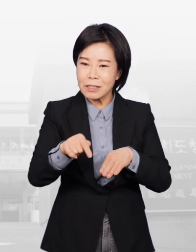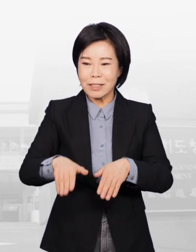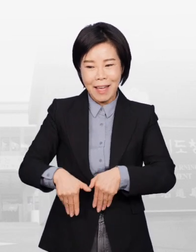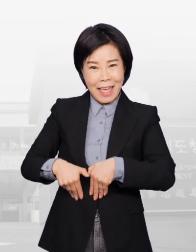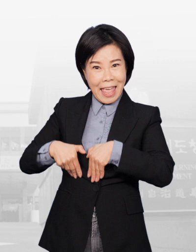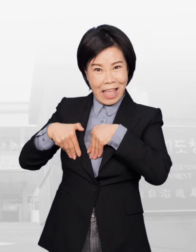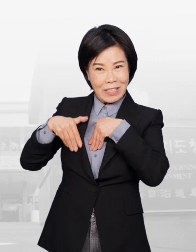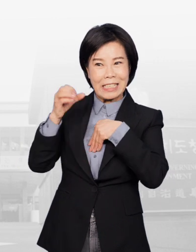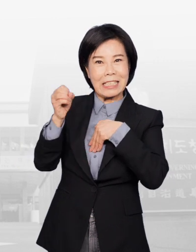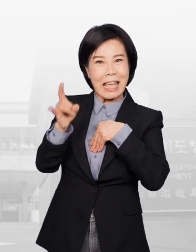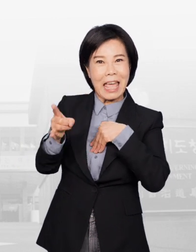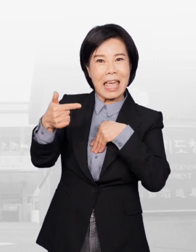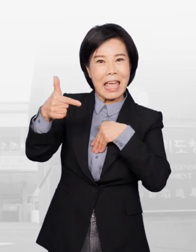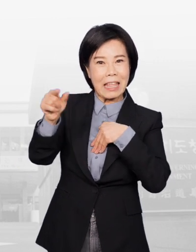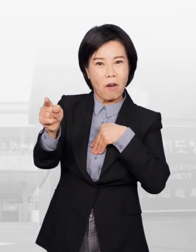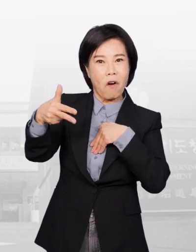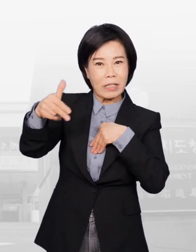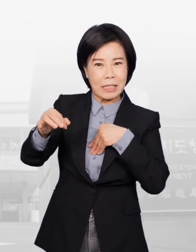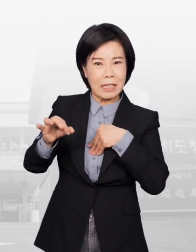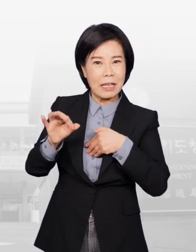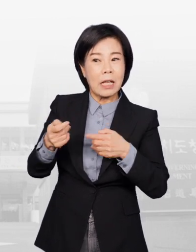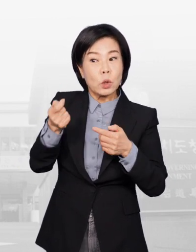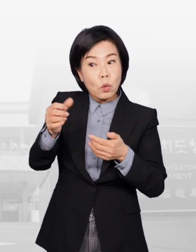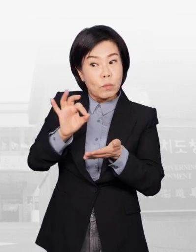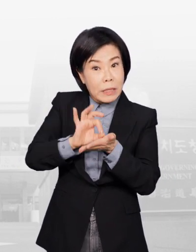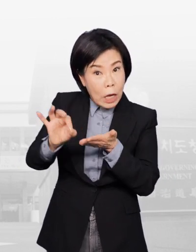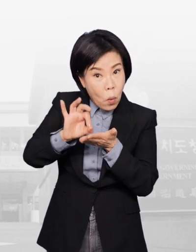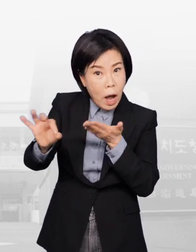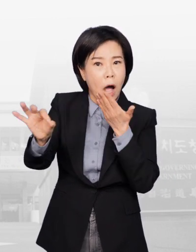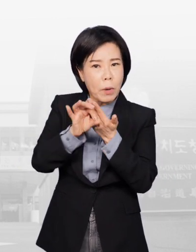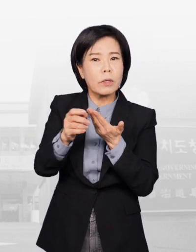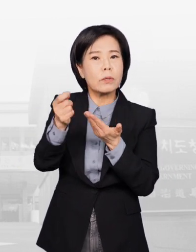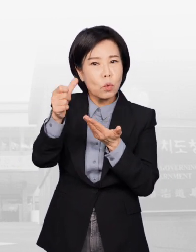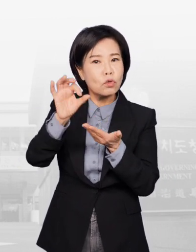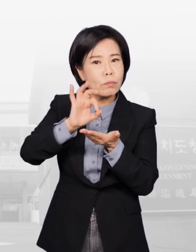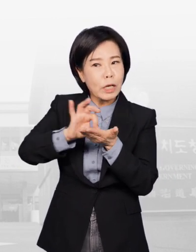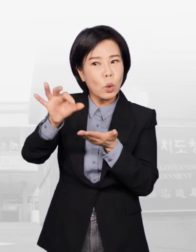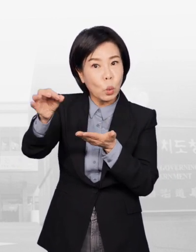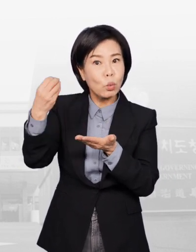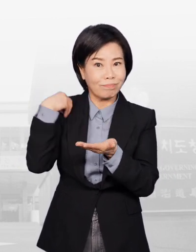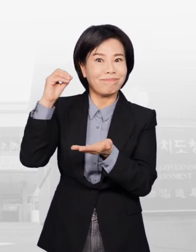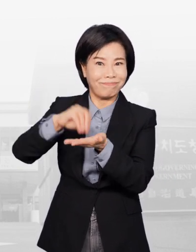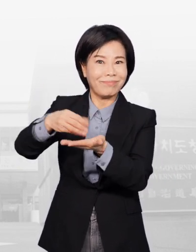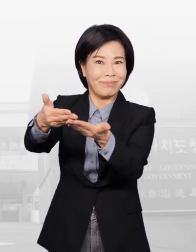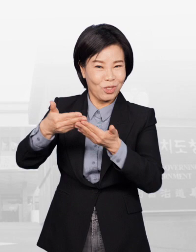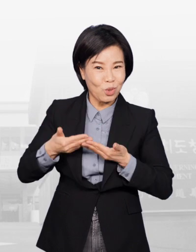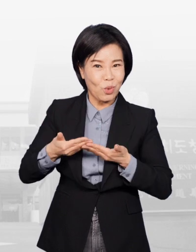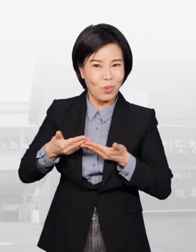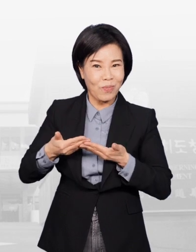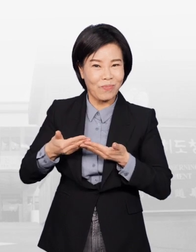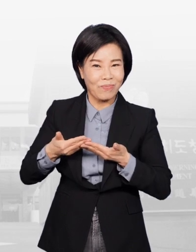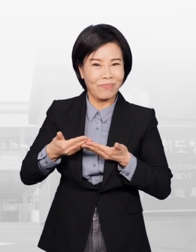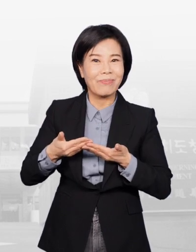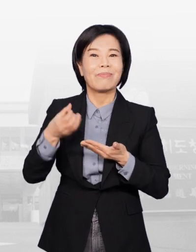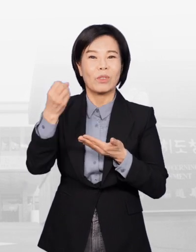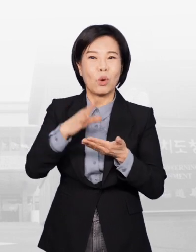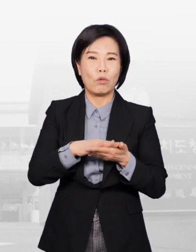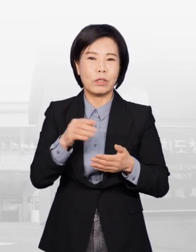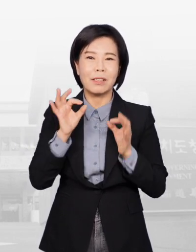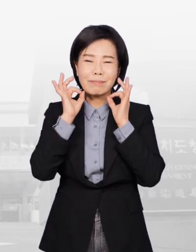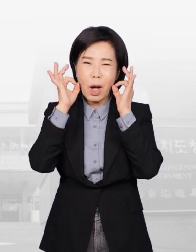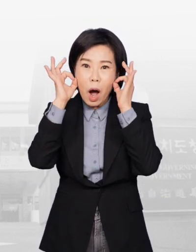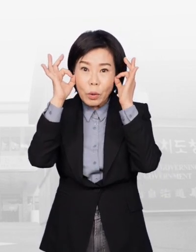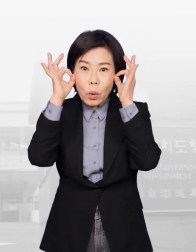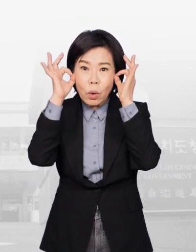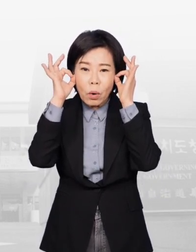저희가 에너지를 적게 사용했을 때 적게 사용한 양만큼 돈으로 돌려주는 제도입니다. 우리의